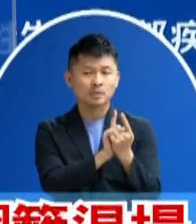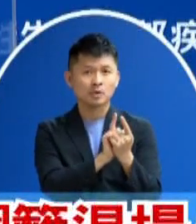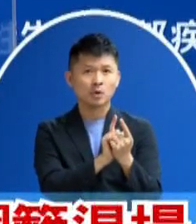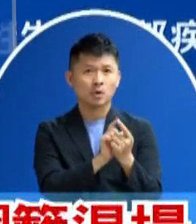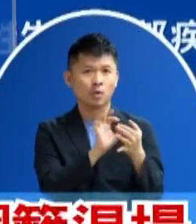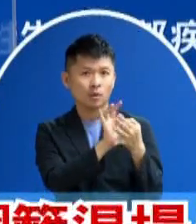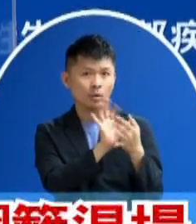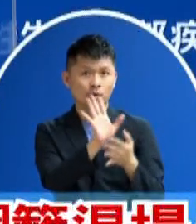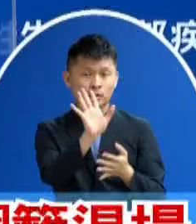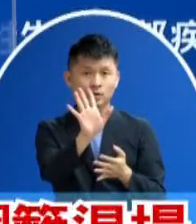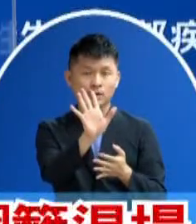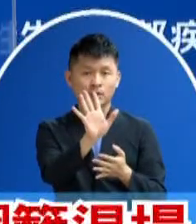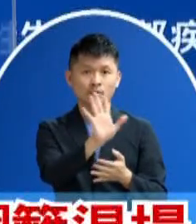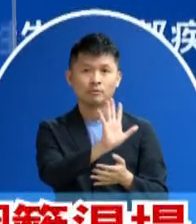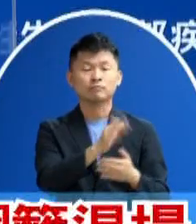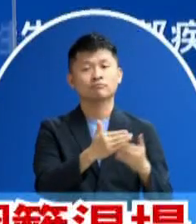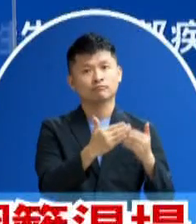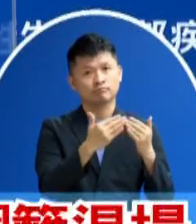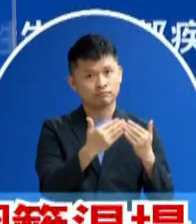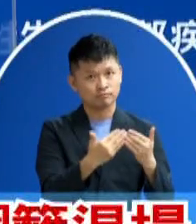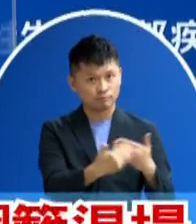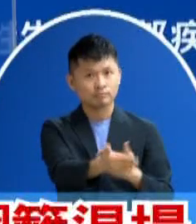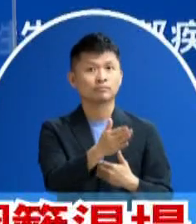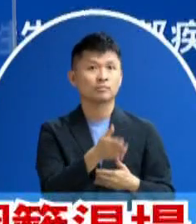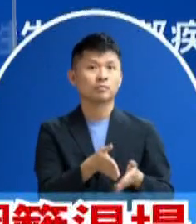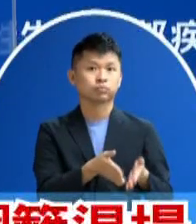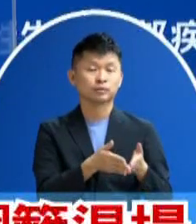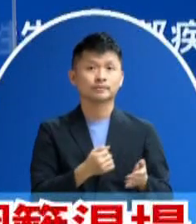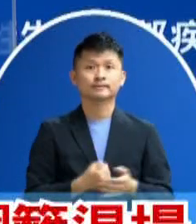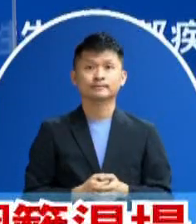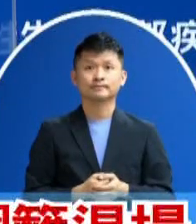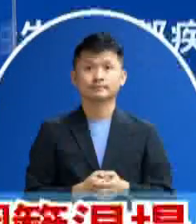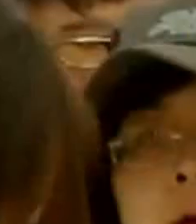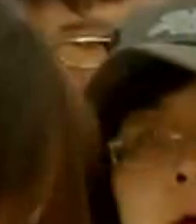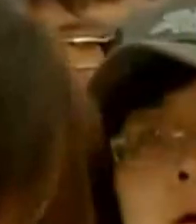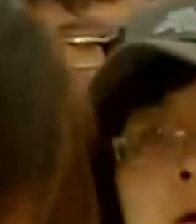真的不再经营也会有缓冲期，不会马上停驶。